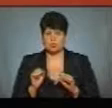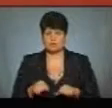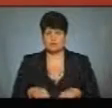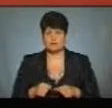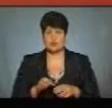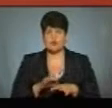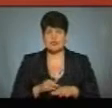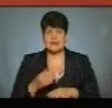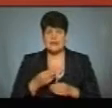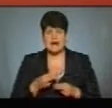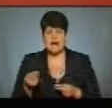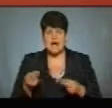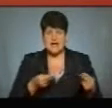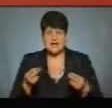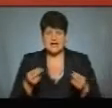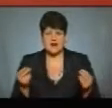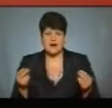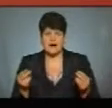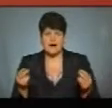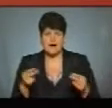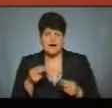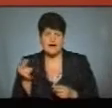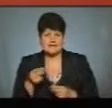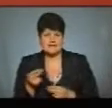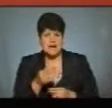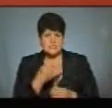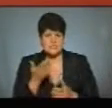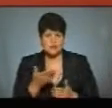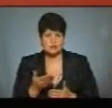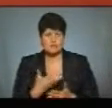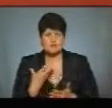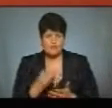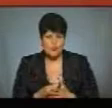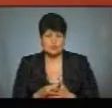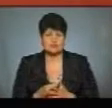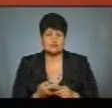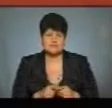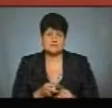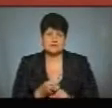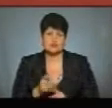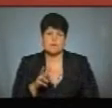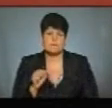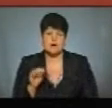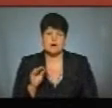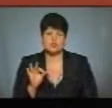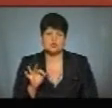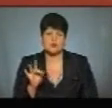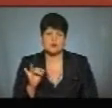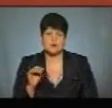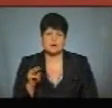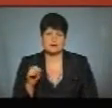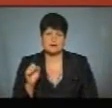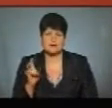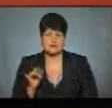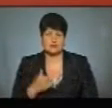проводити передвиборчу агітацію на наступний день після, відповідно, офіційної реєстрації. Це також стосується кандидатів, так званих мажоритарників. І